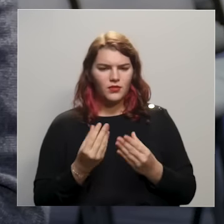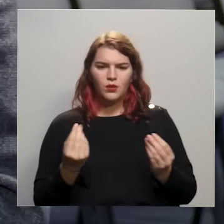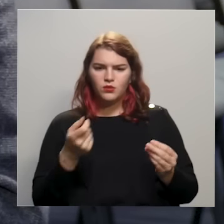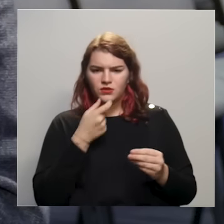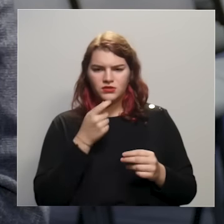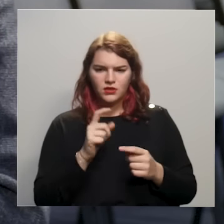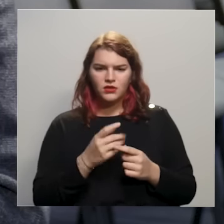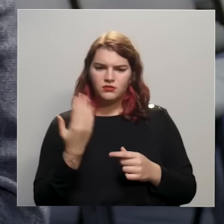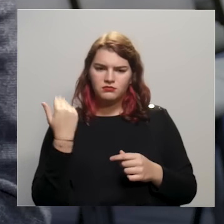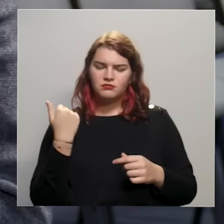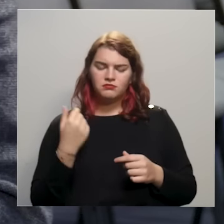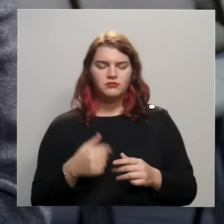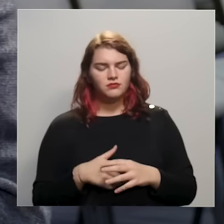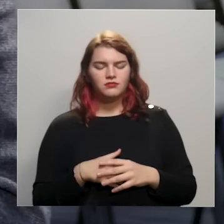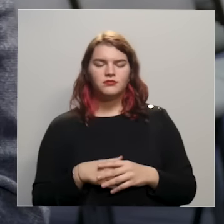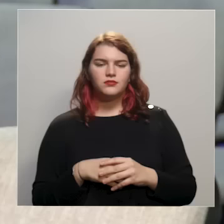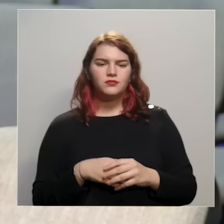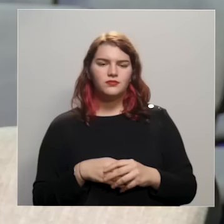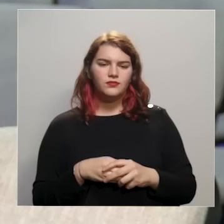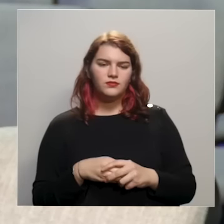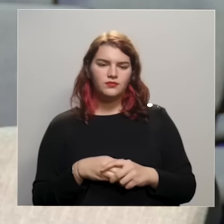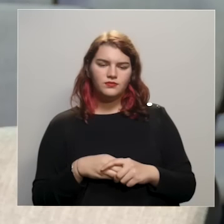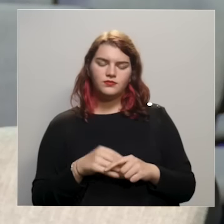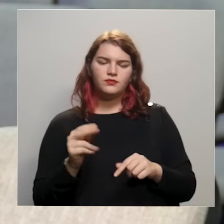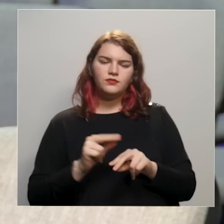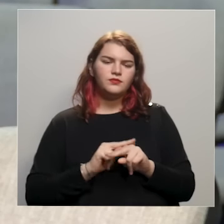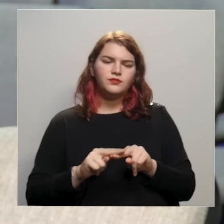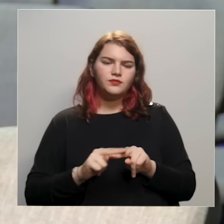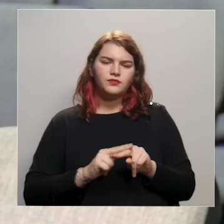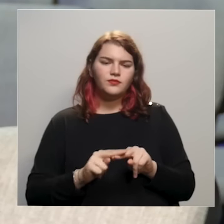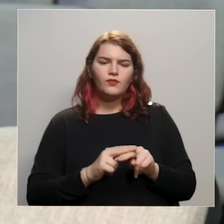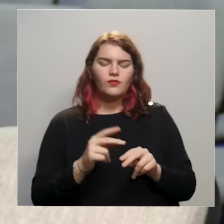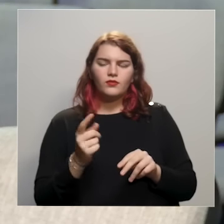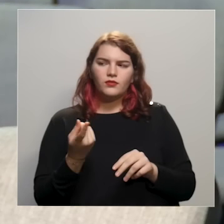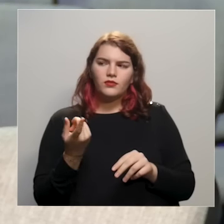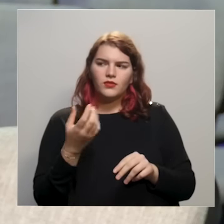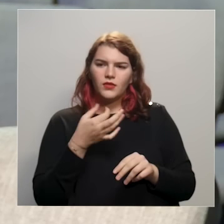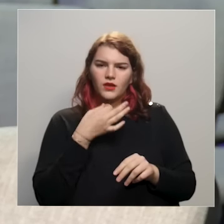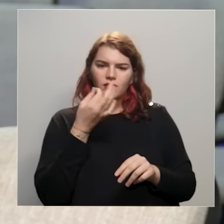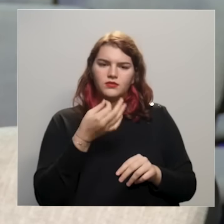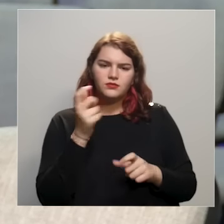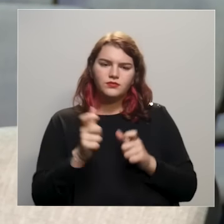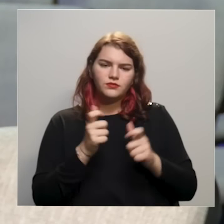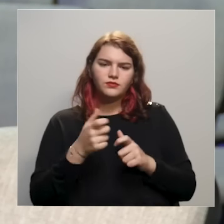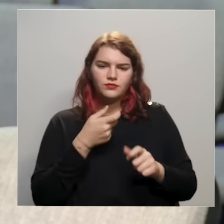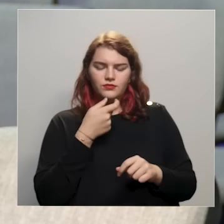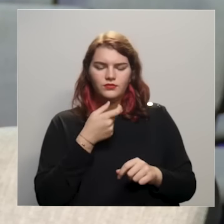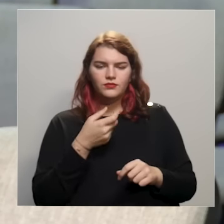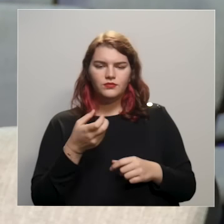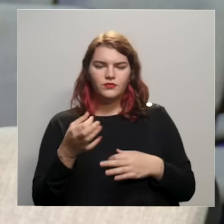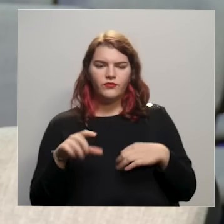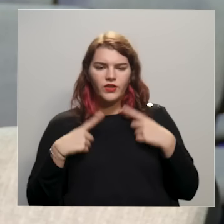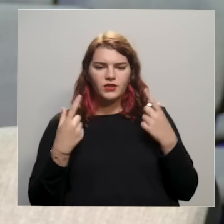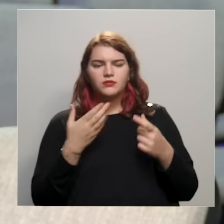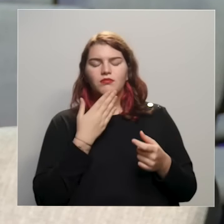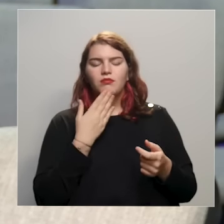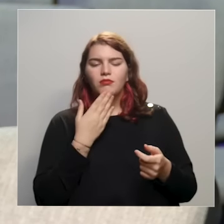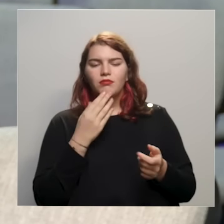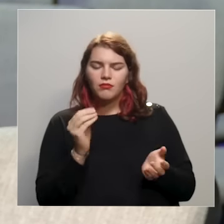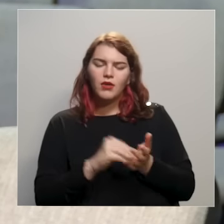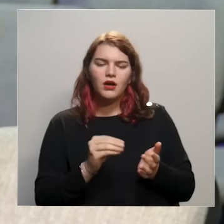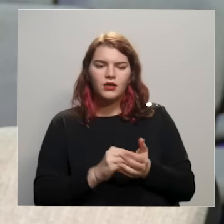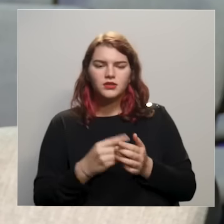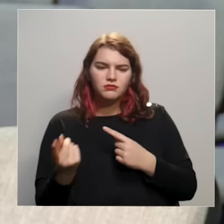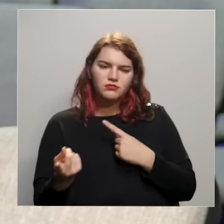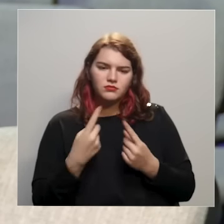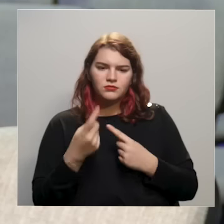Da, da, da, e destul. Cum descrieți viața? O să vă rog să mai continuăm încă într-un episod, da?